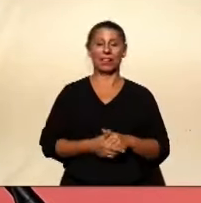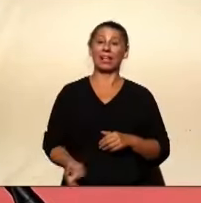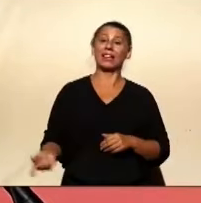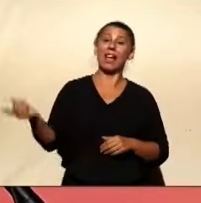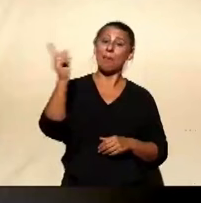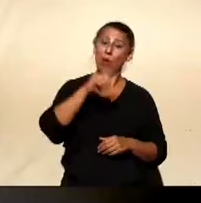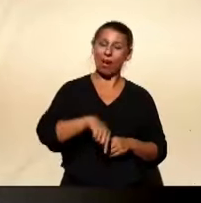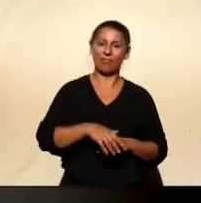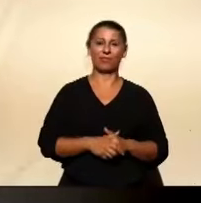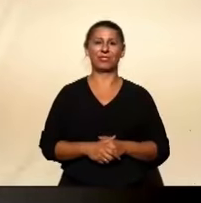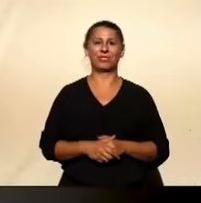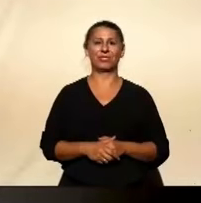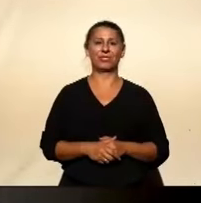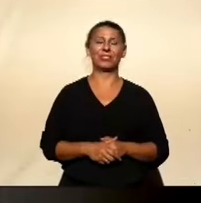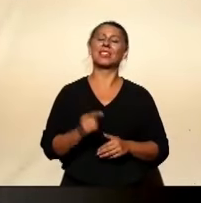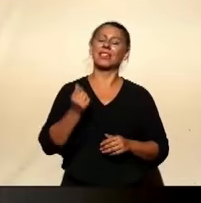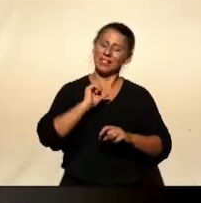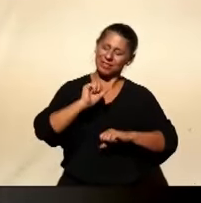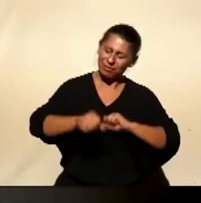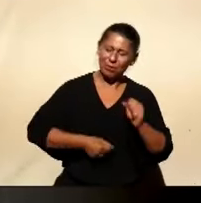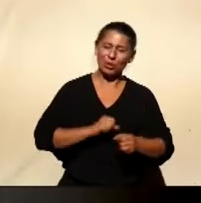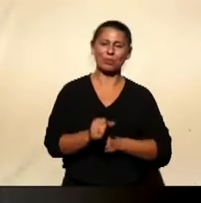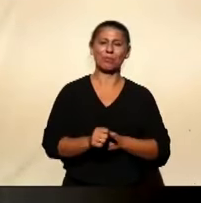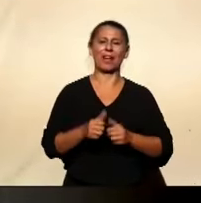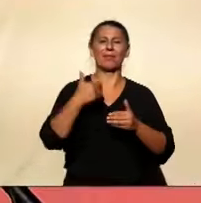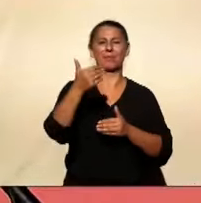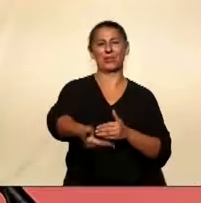από αύριο στο μετερίζι των αγώνων μπροστά. Γεια σας.